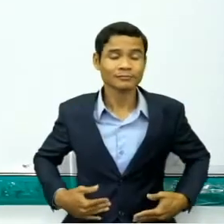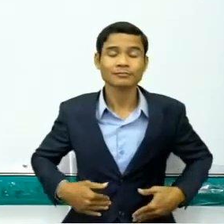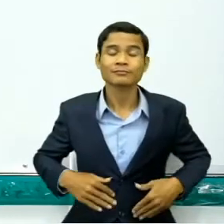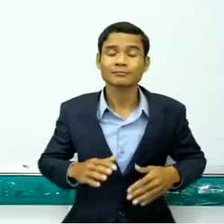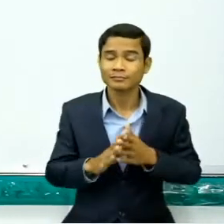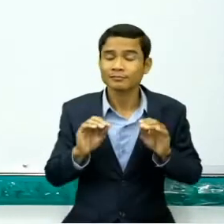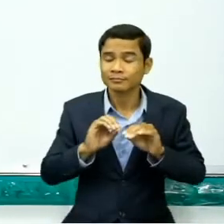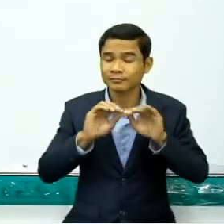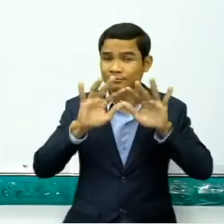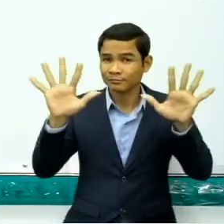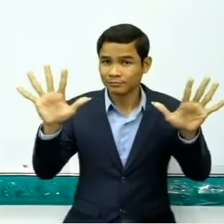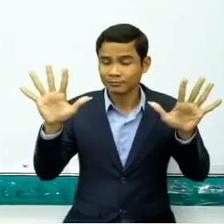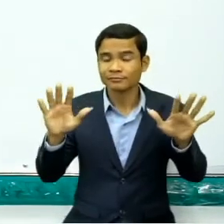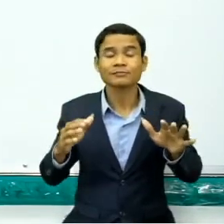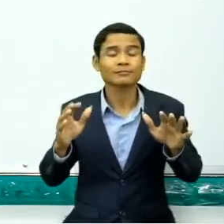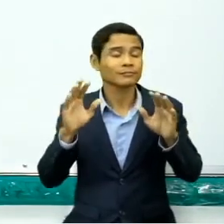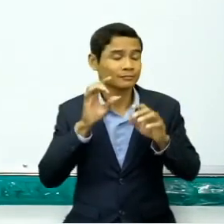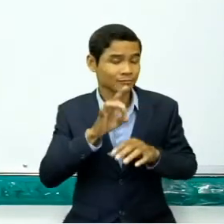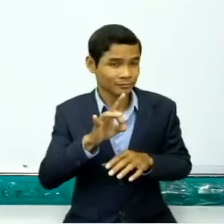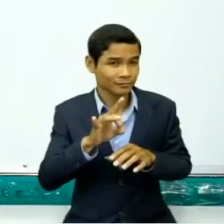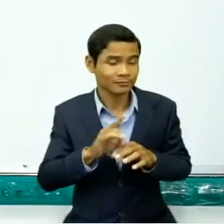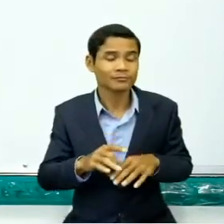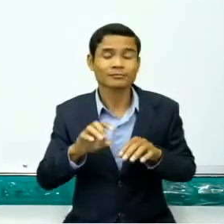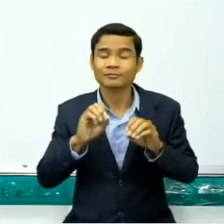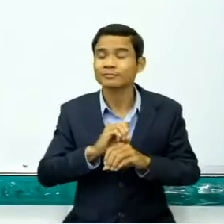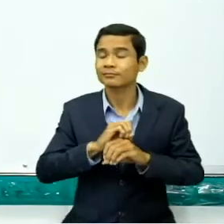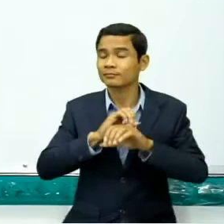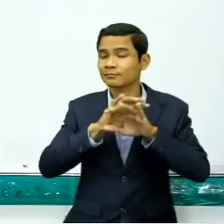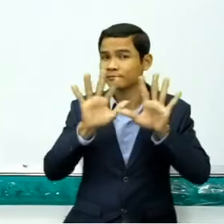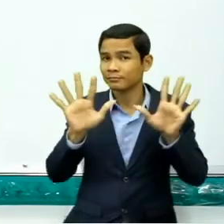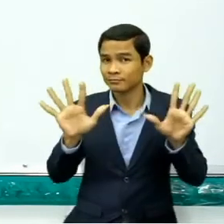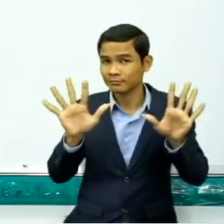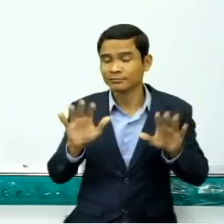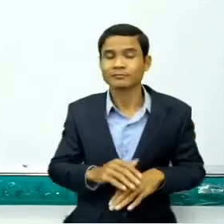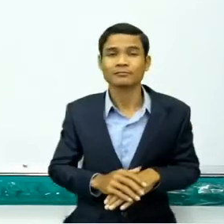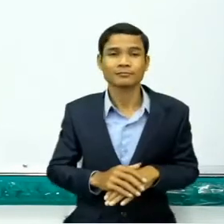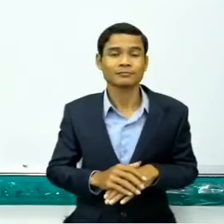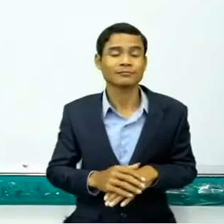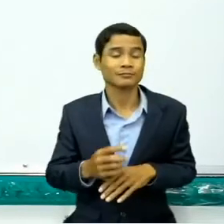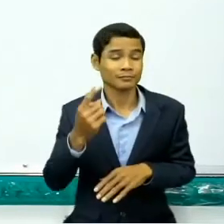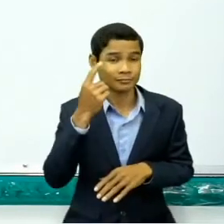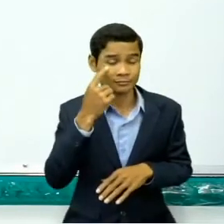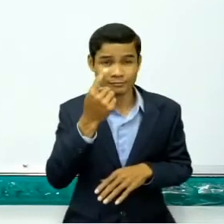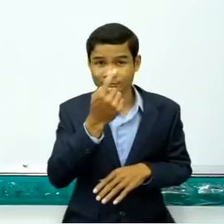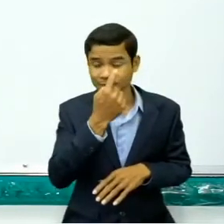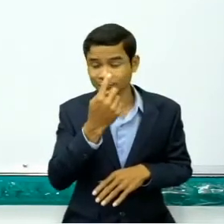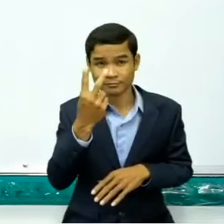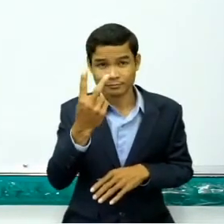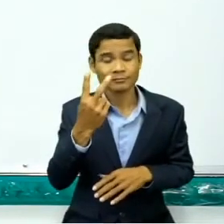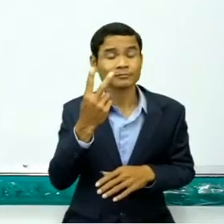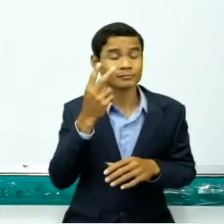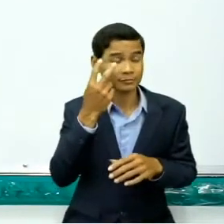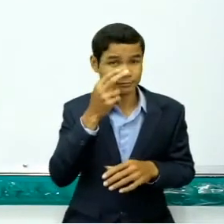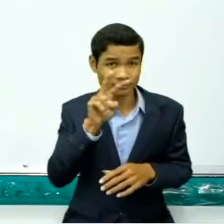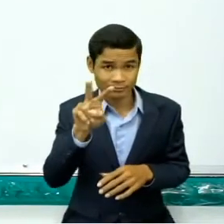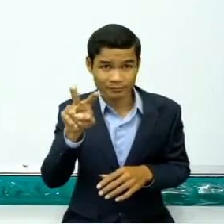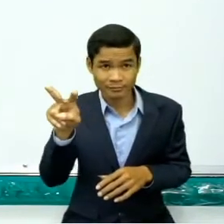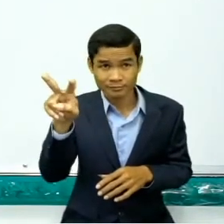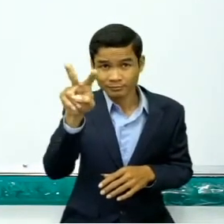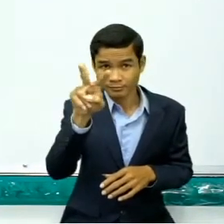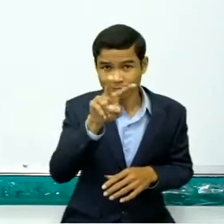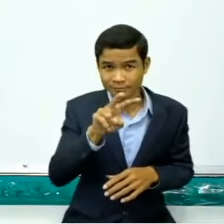ban rung rieng men hai oi ban rung rieng phnaek tieng pi sam rap me